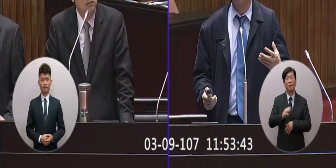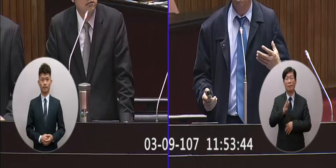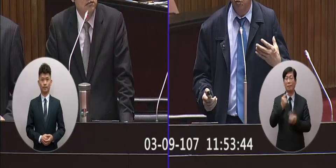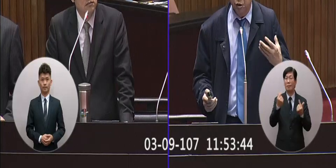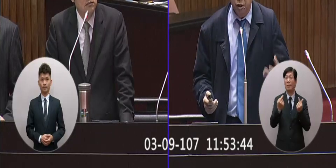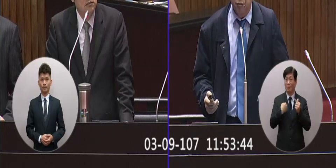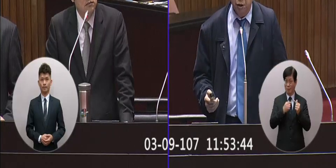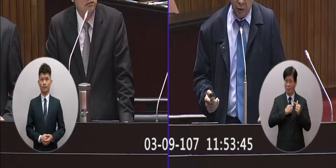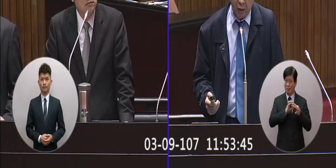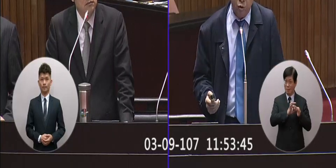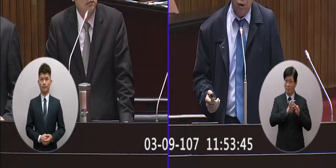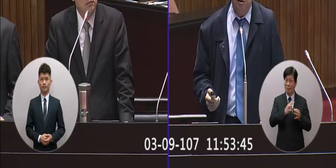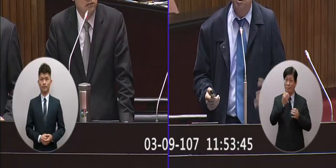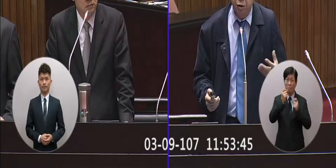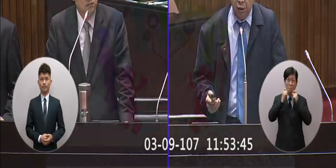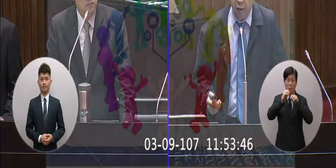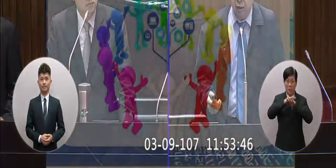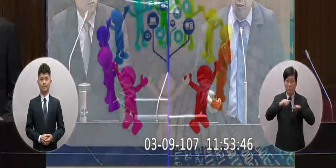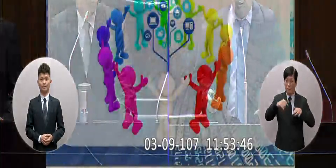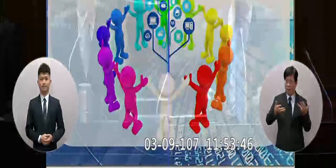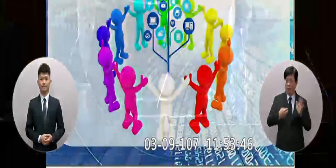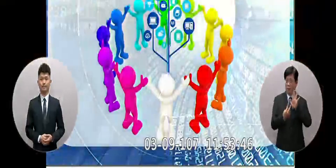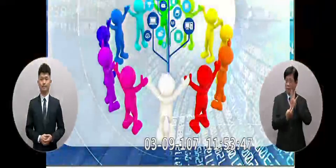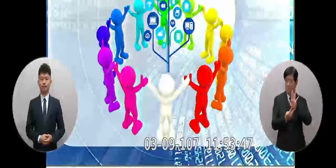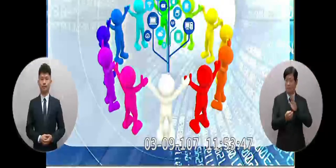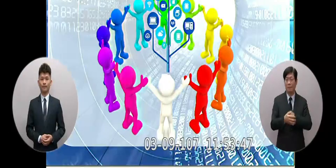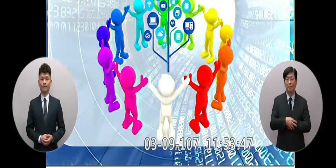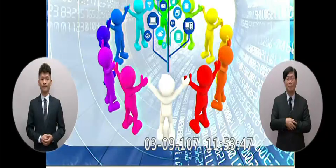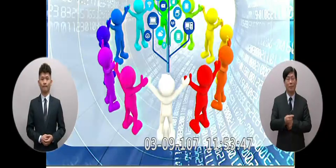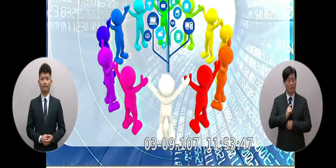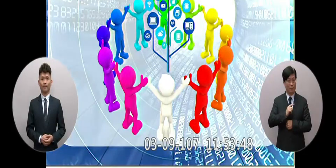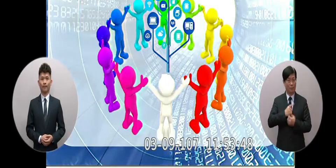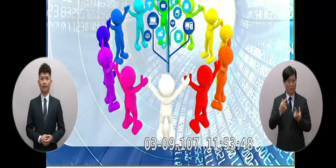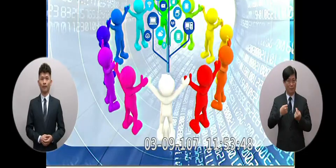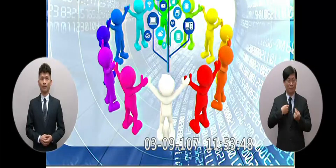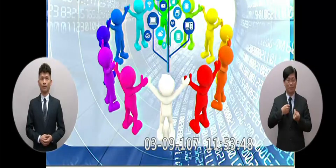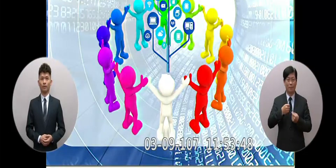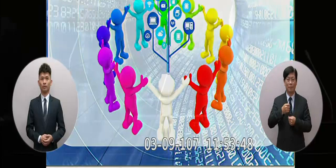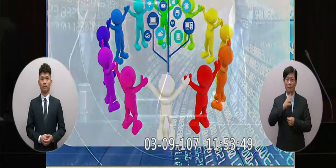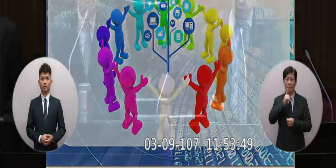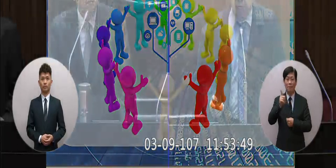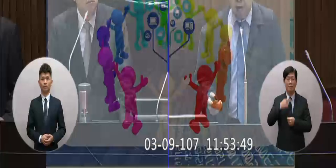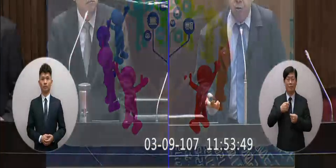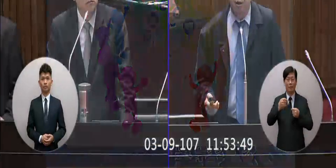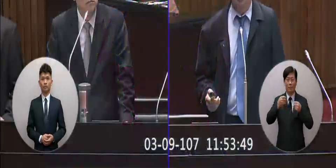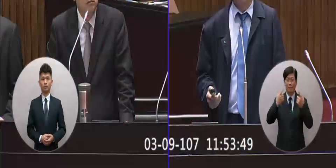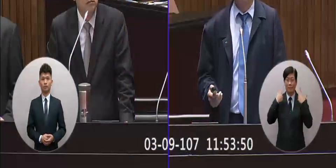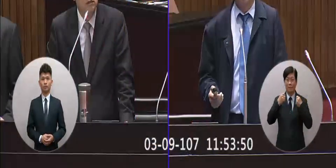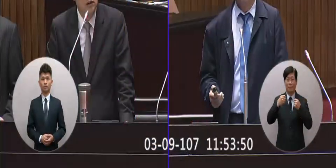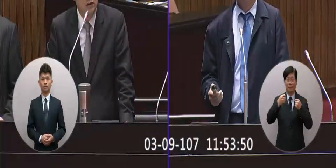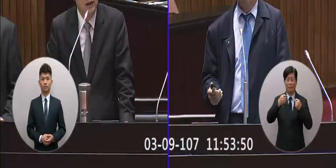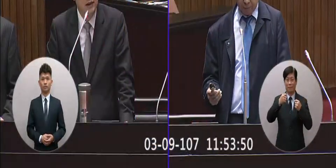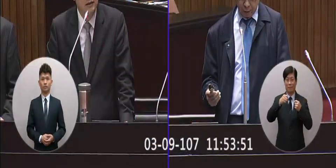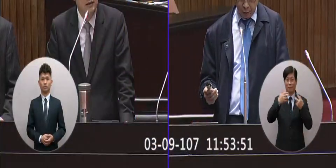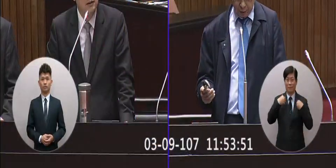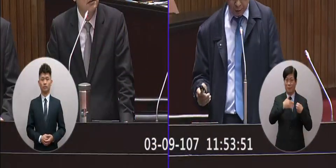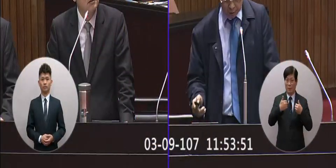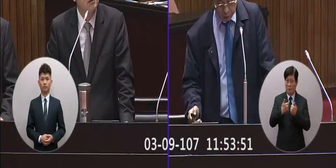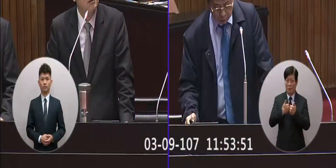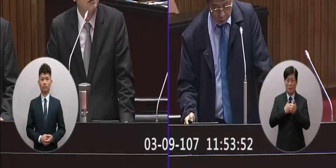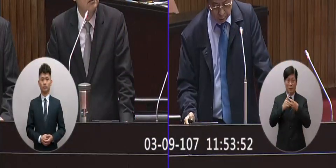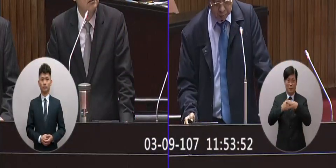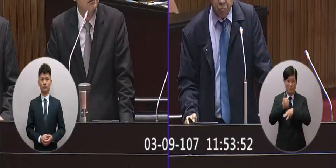就用我关心的食品安全做一个例，这是我嘛请。我就连委员会主委嘛做起来，好不好？ 好来。